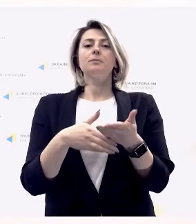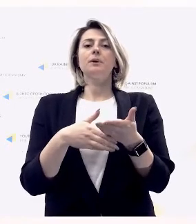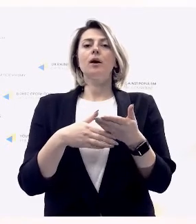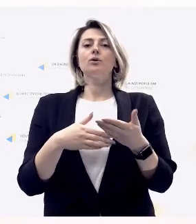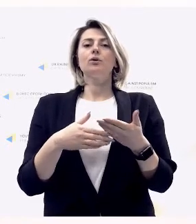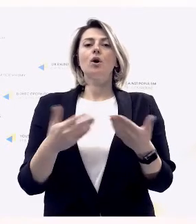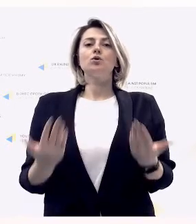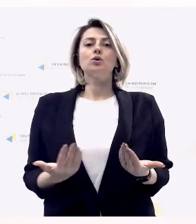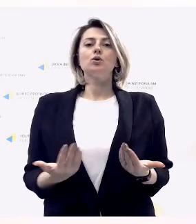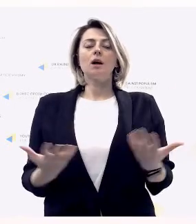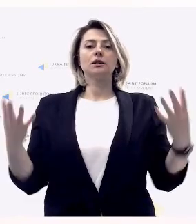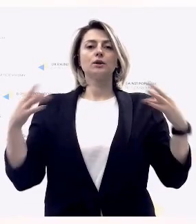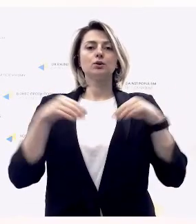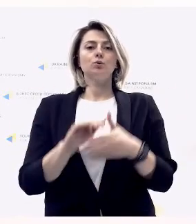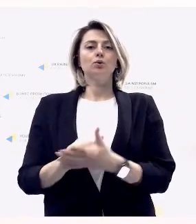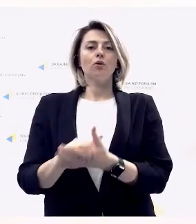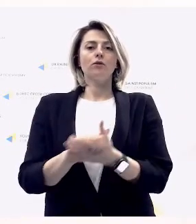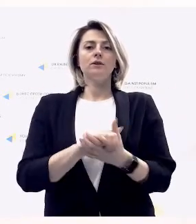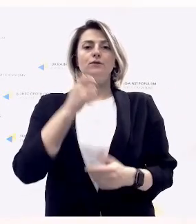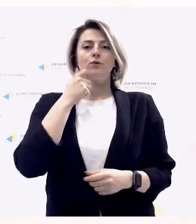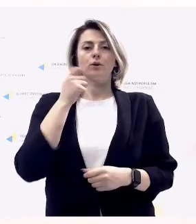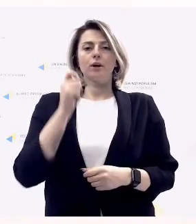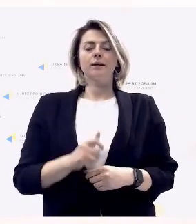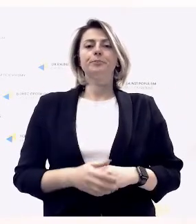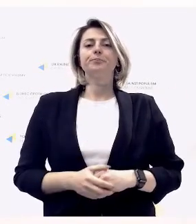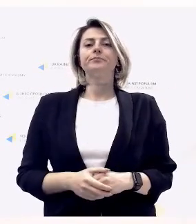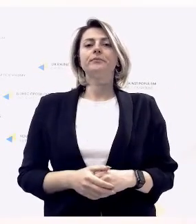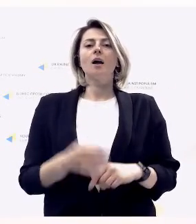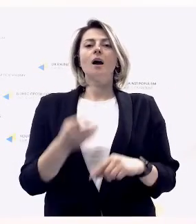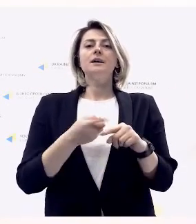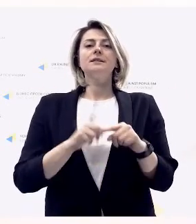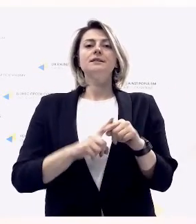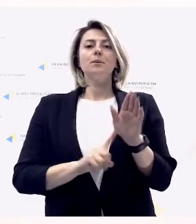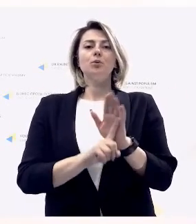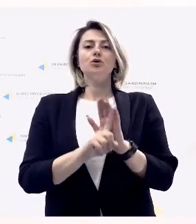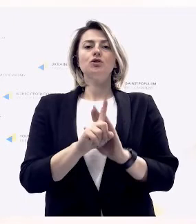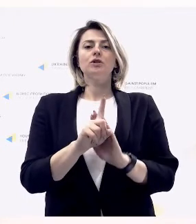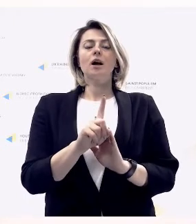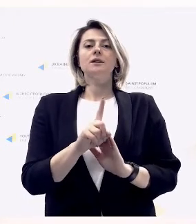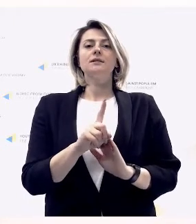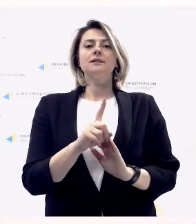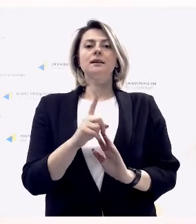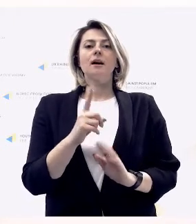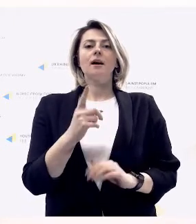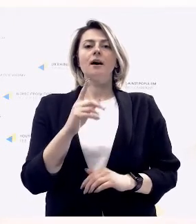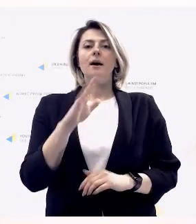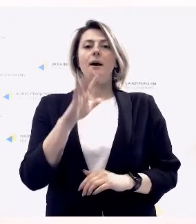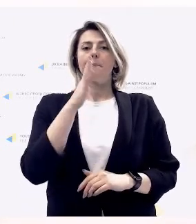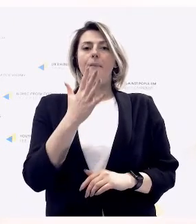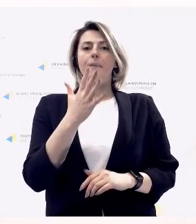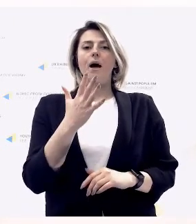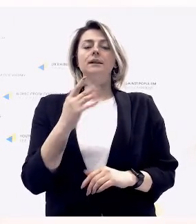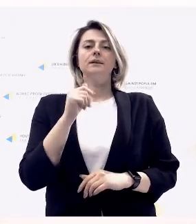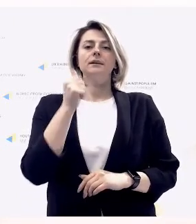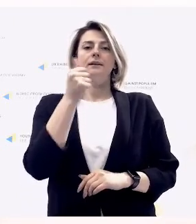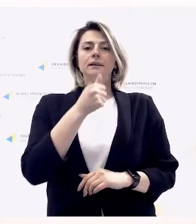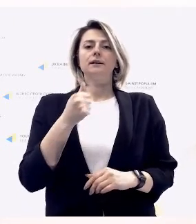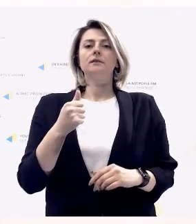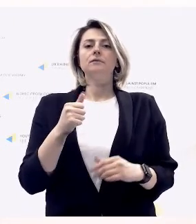в країні. Це починається 5-й рік конфлікту,